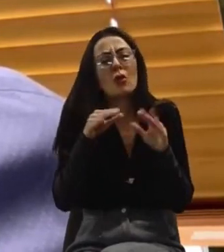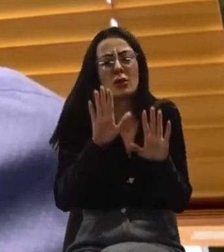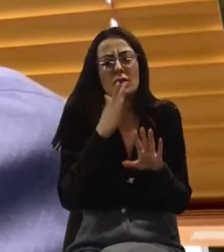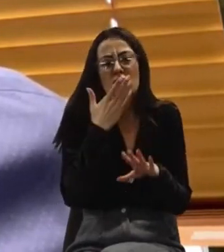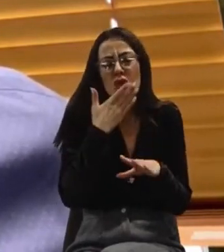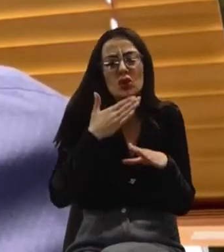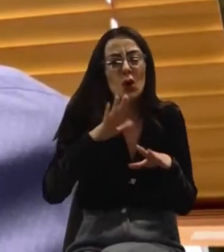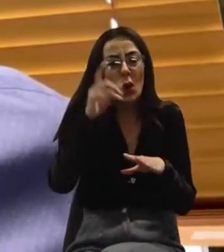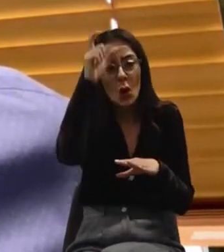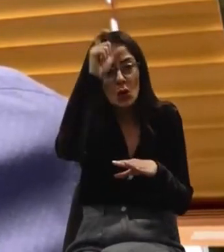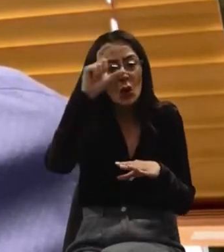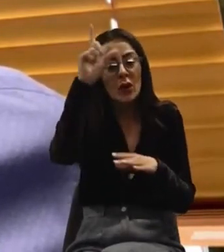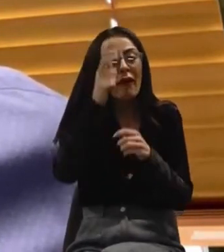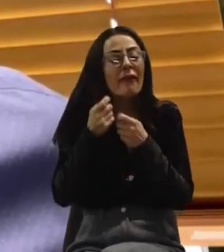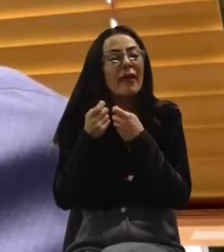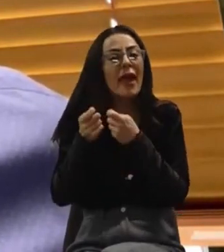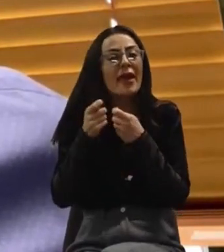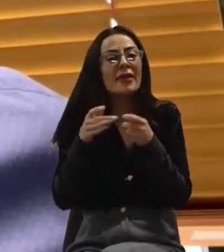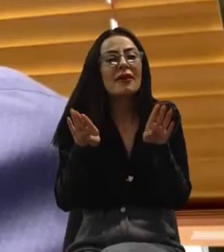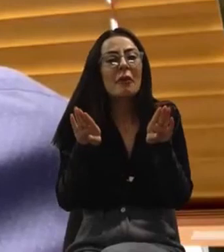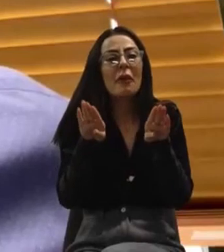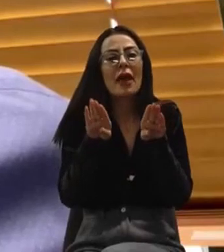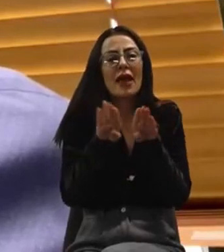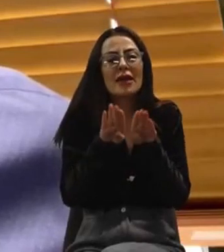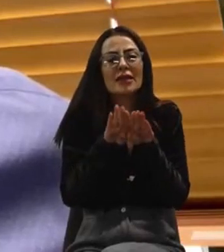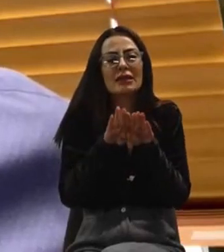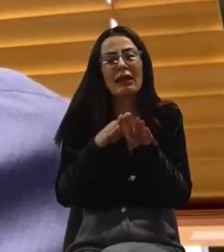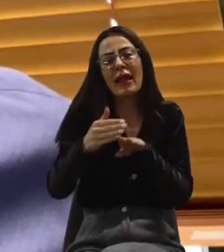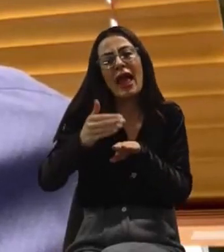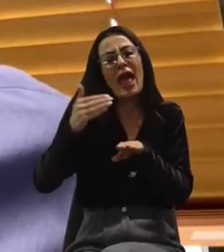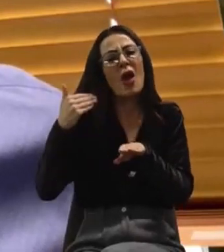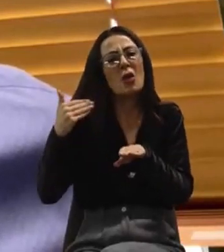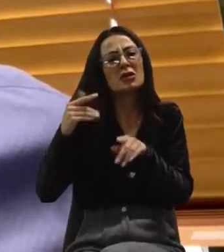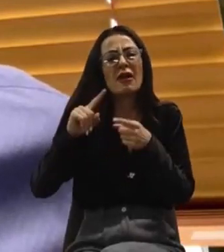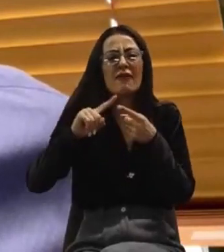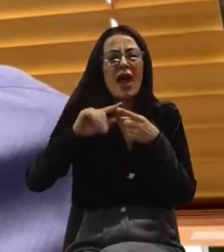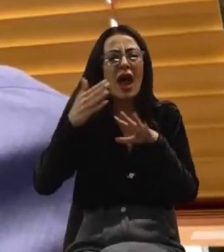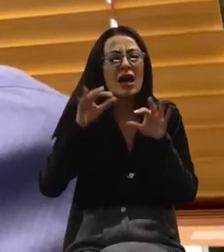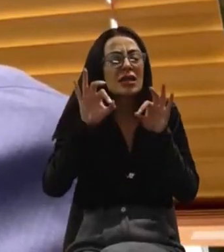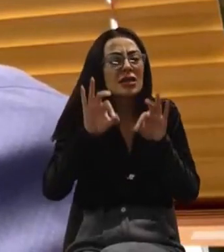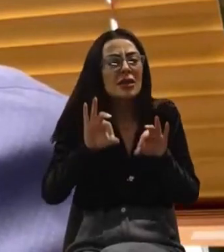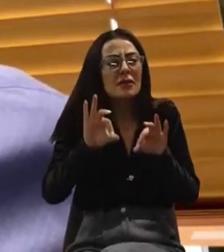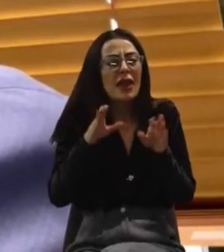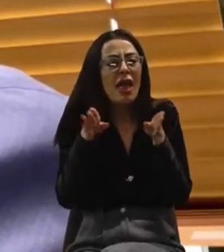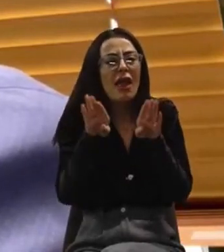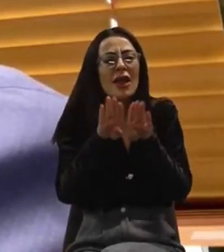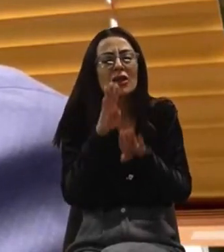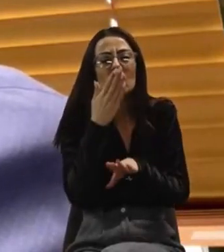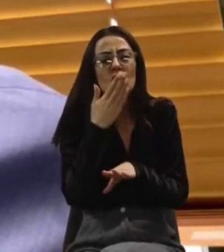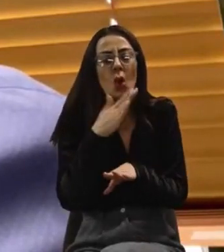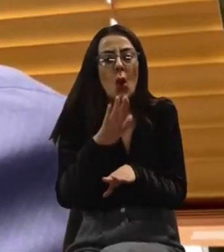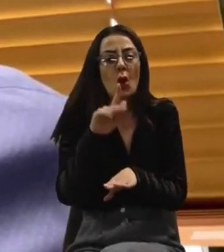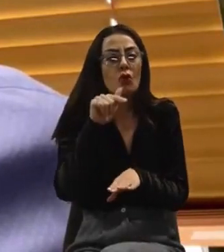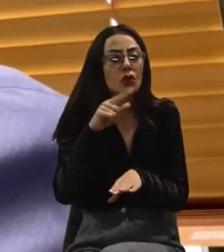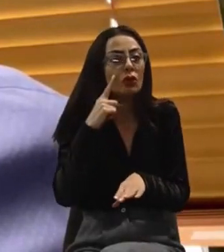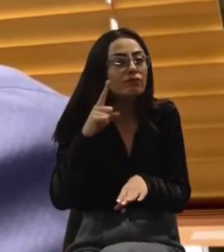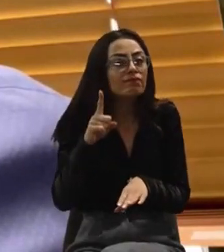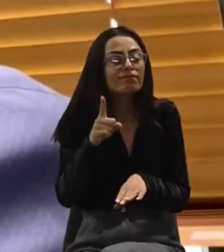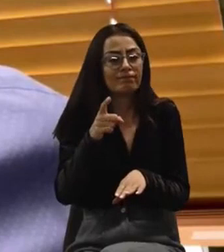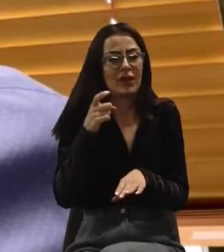eğitimde eşitlik bizim zamanımızda yoktu şu anda çok fazla yok bu bilinç Bunun farkına